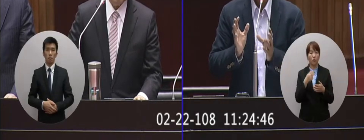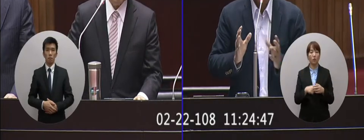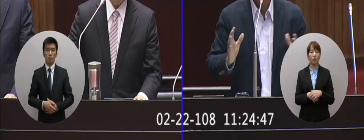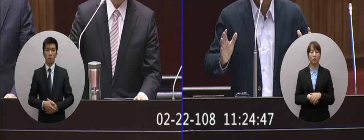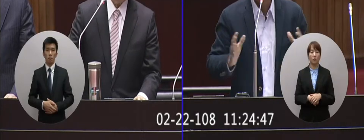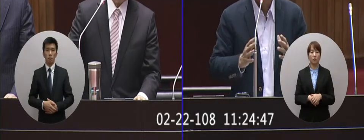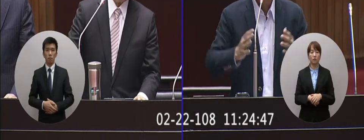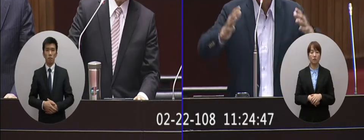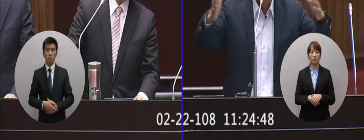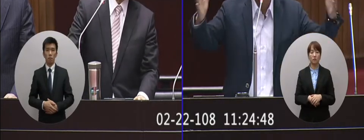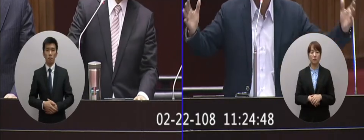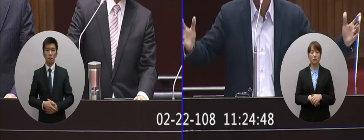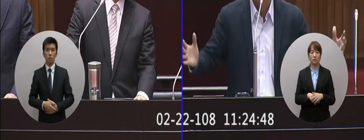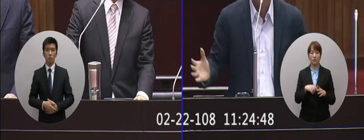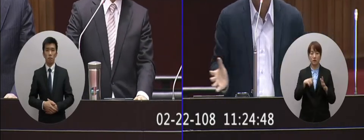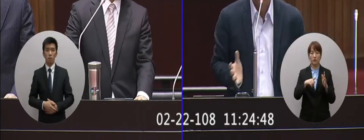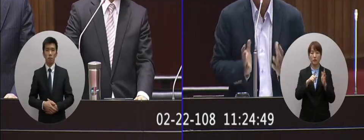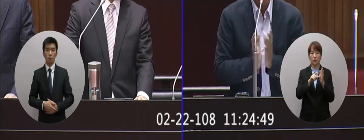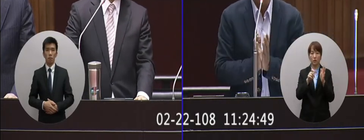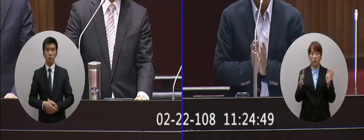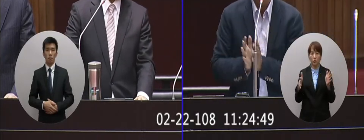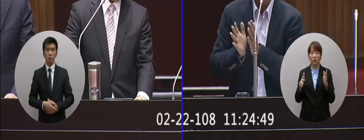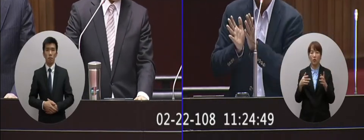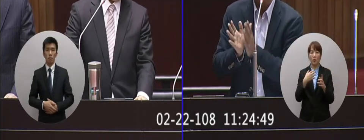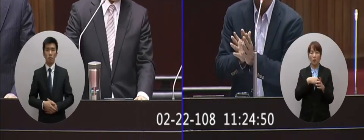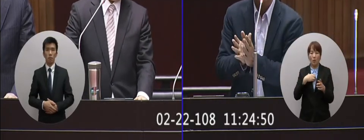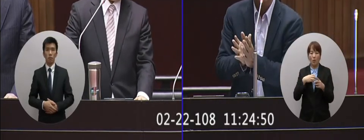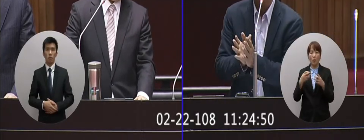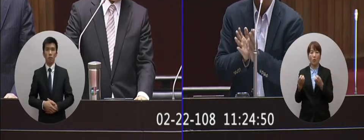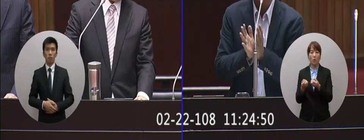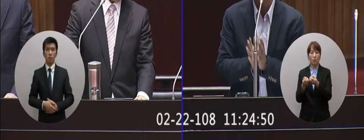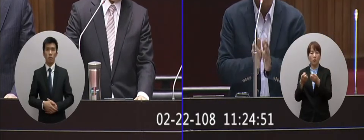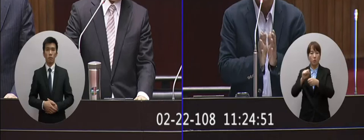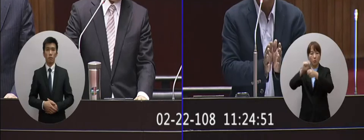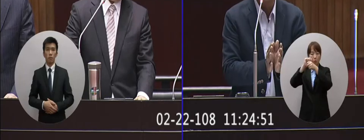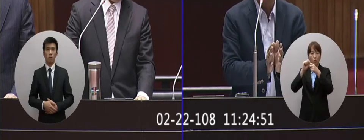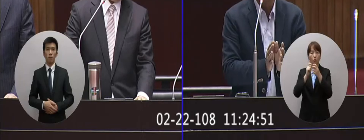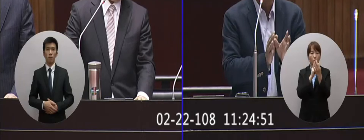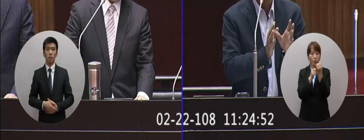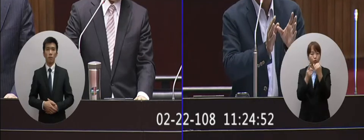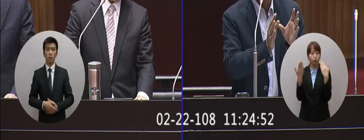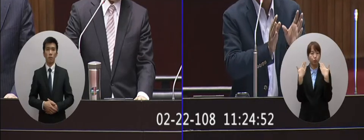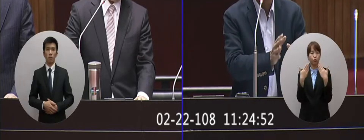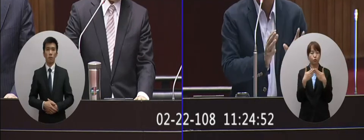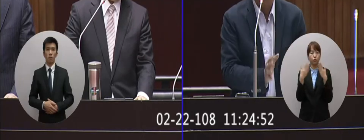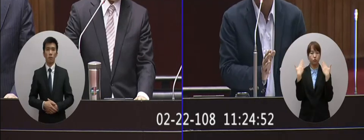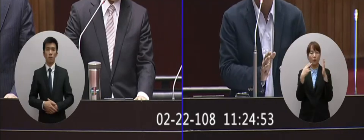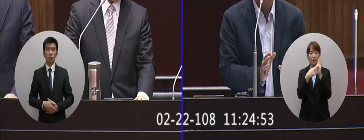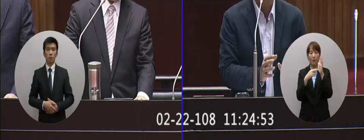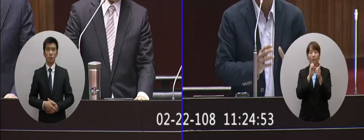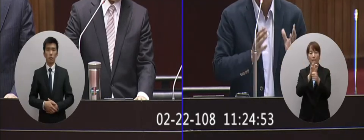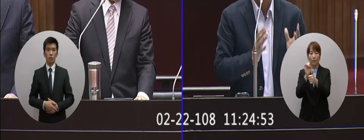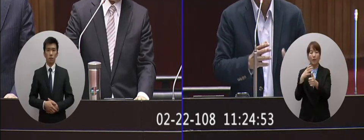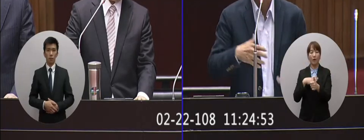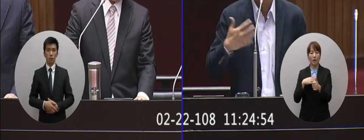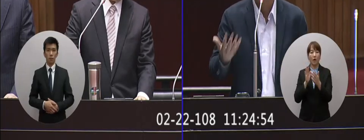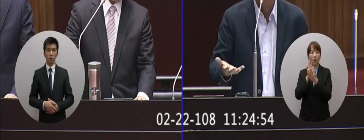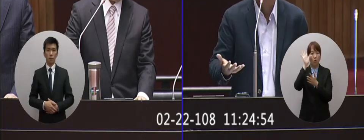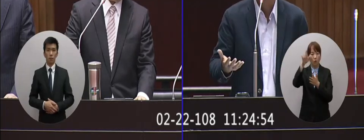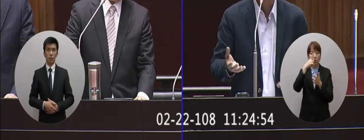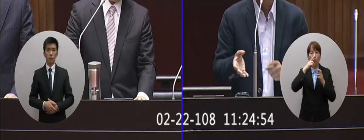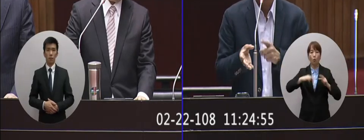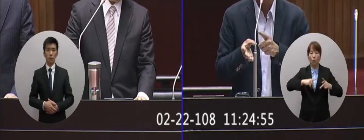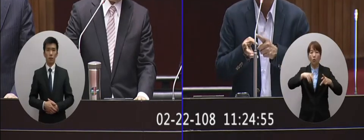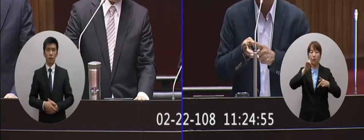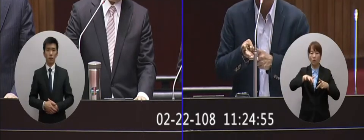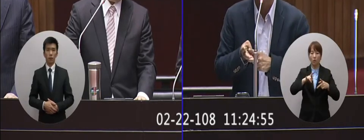讲，这届民怨所产生的，吼，咱一点一点，咱爱真清楚，甲咱的人民交代，讲啊，以后咱要来调